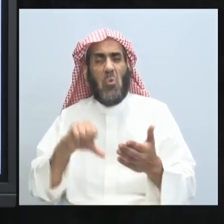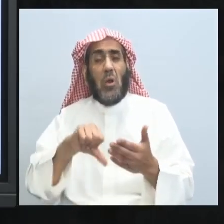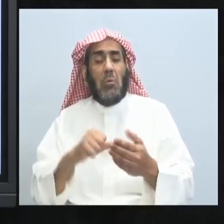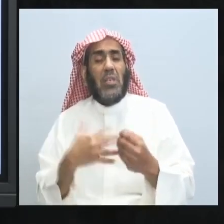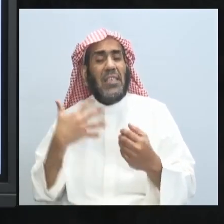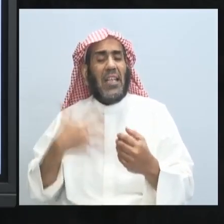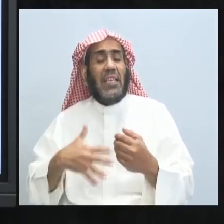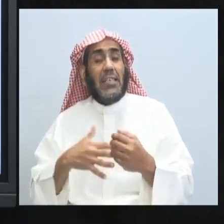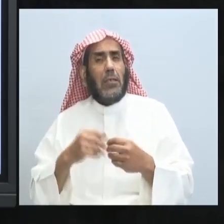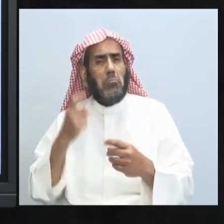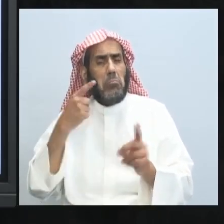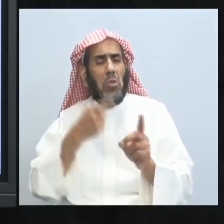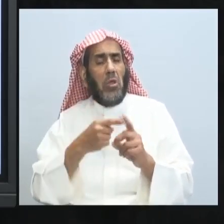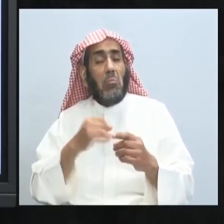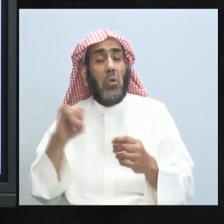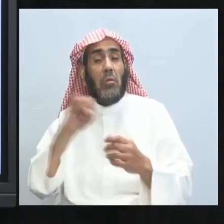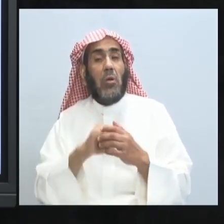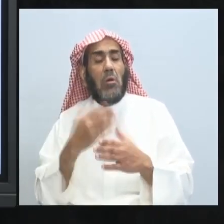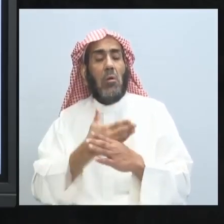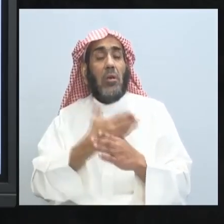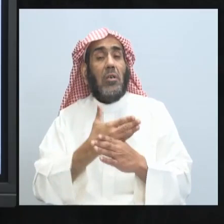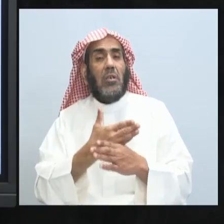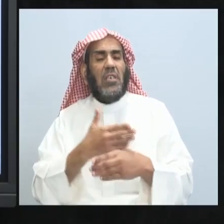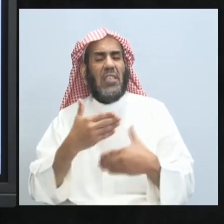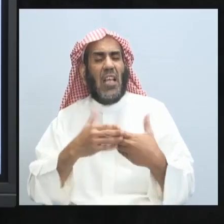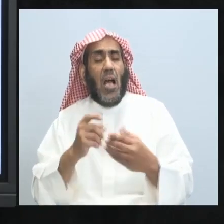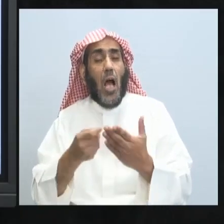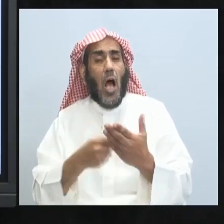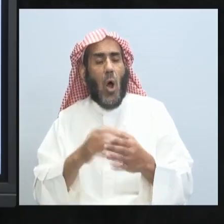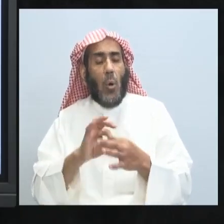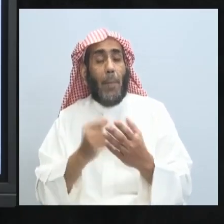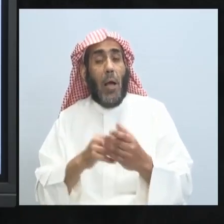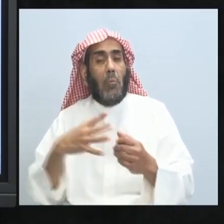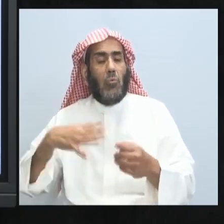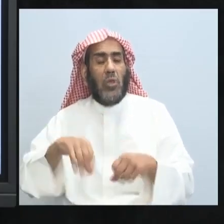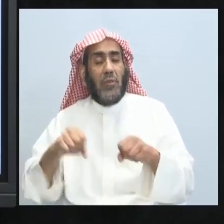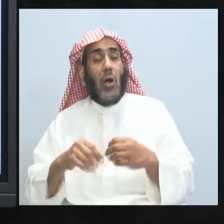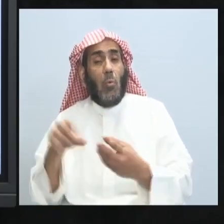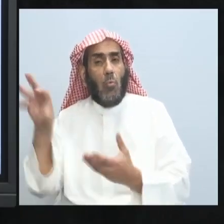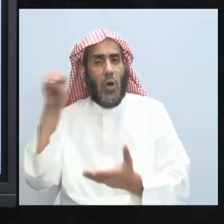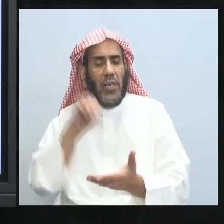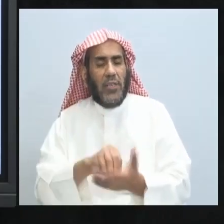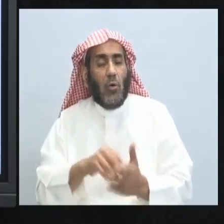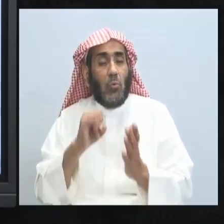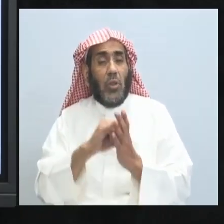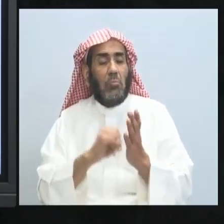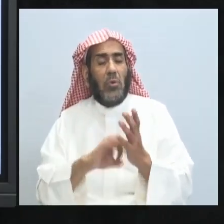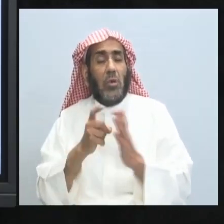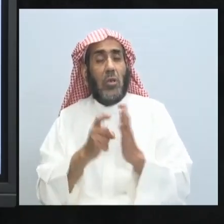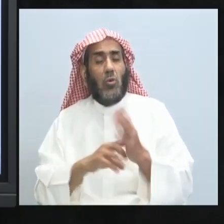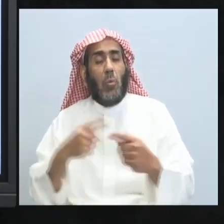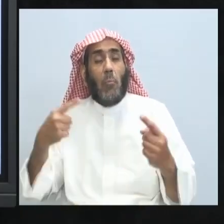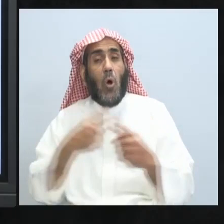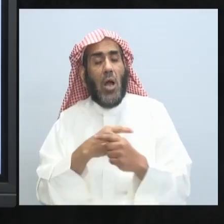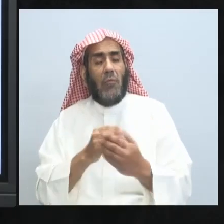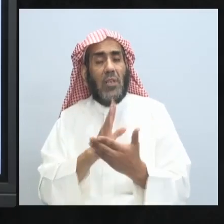تخسر سمعتها هذه المنظمه بسبب التعاقد مع مدير فعاليه او مورد او منظم قد يكون مخالف